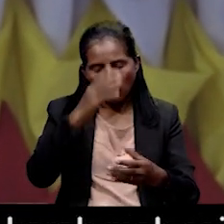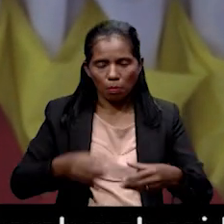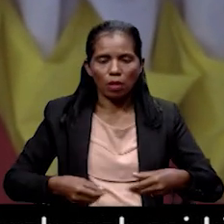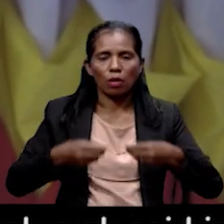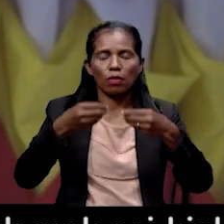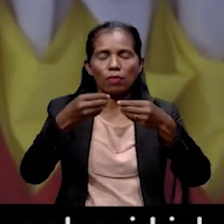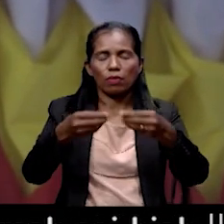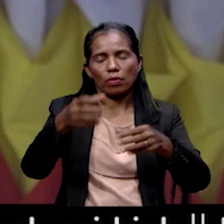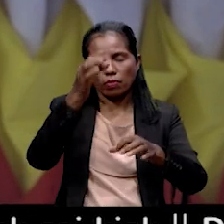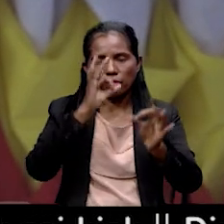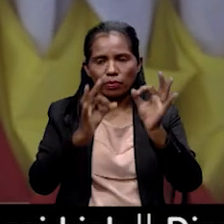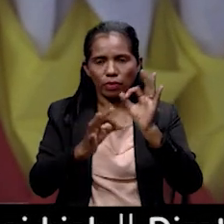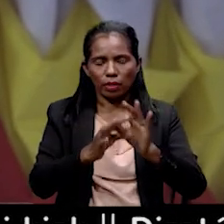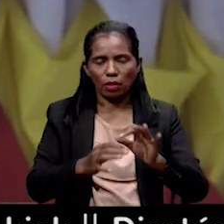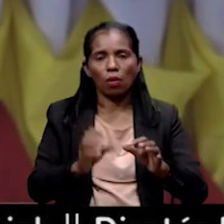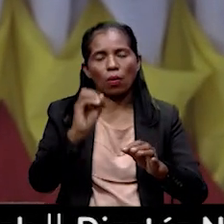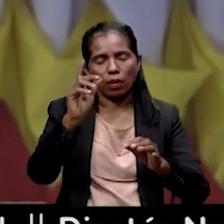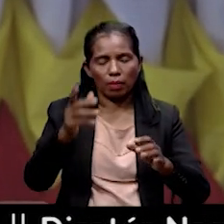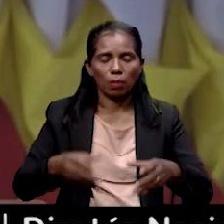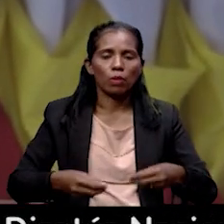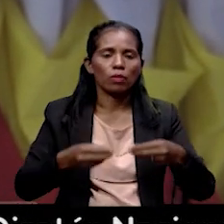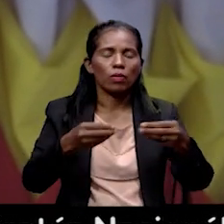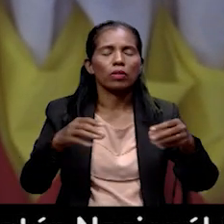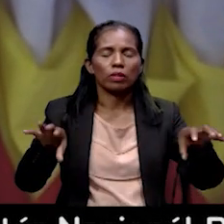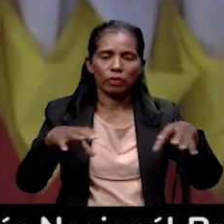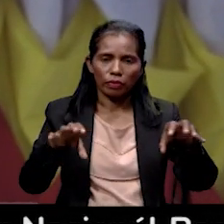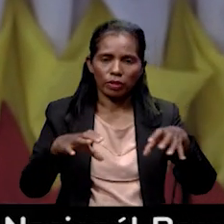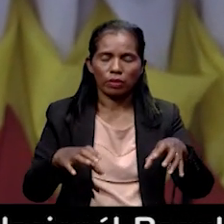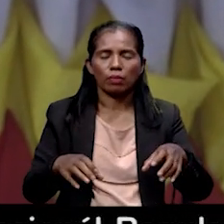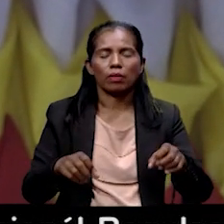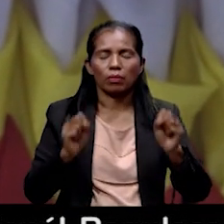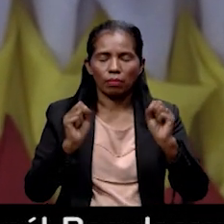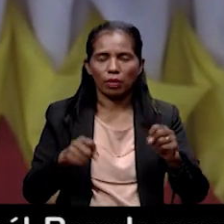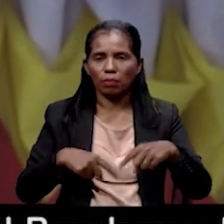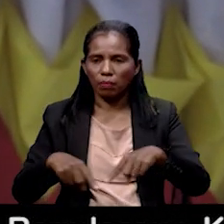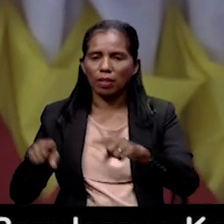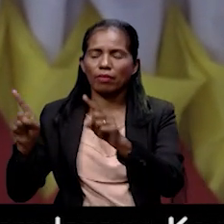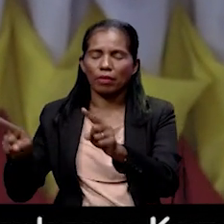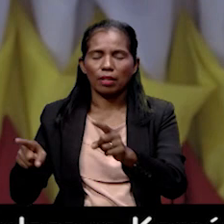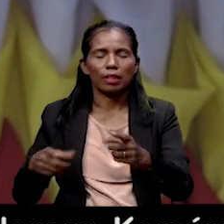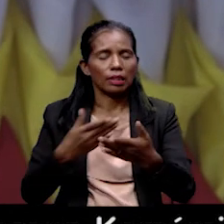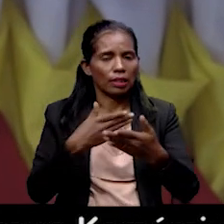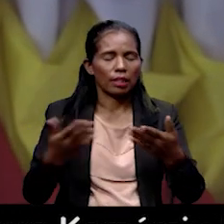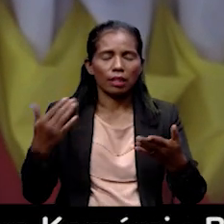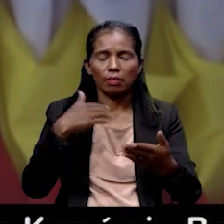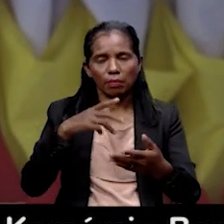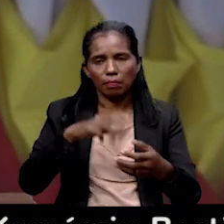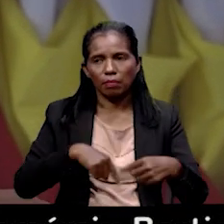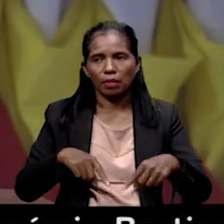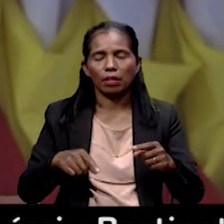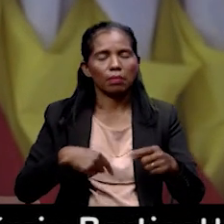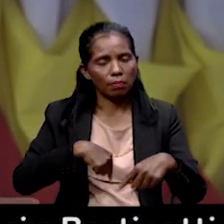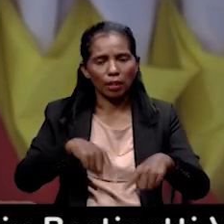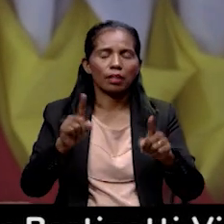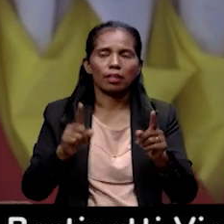simu kenar hodi bahak laken. Atu bafale asufuika, atu bafale leaunka, atu bafale diabu ka, atu bafale sen